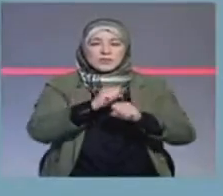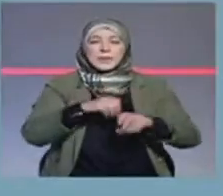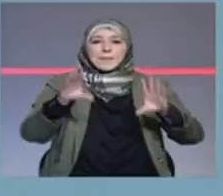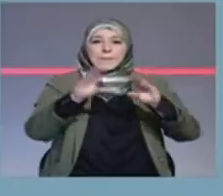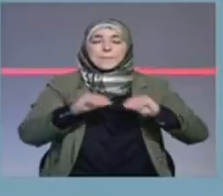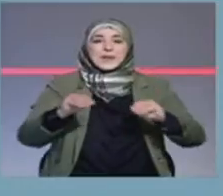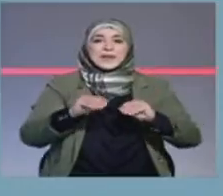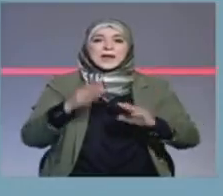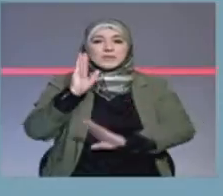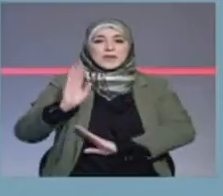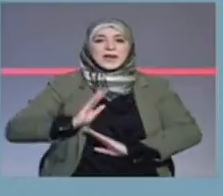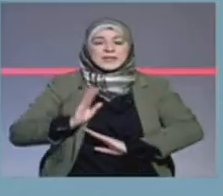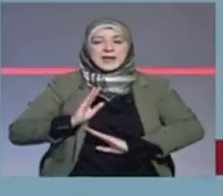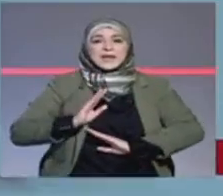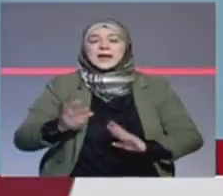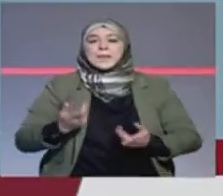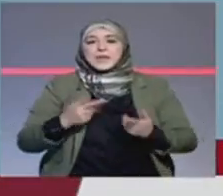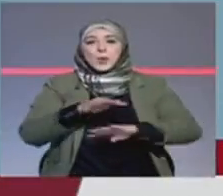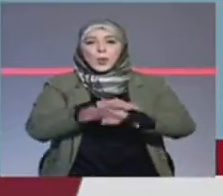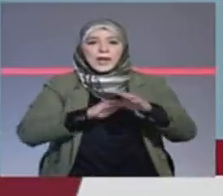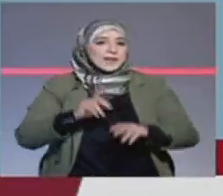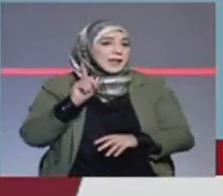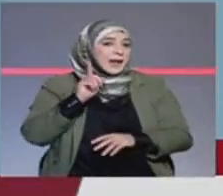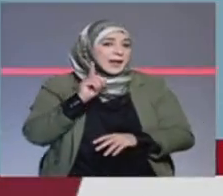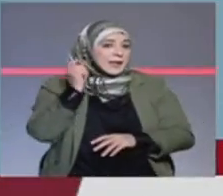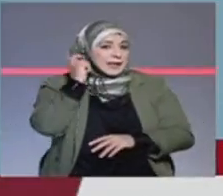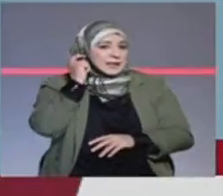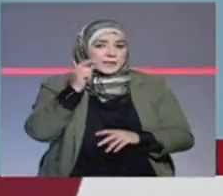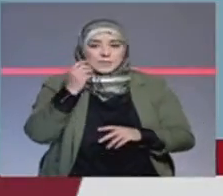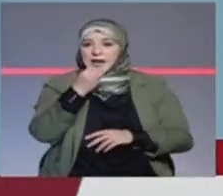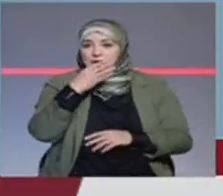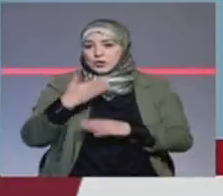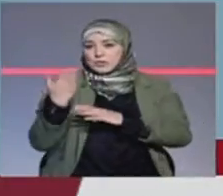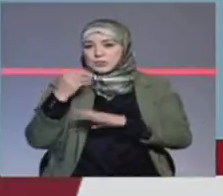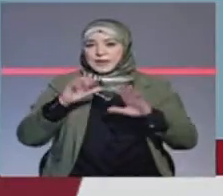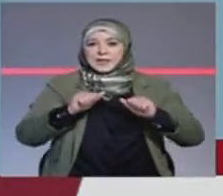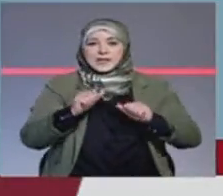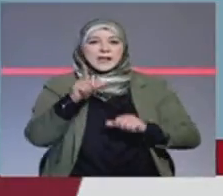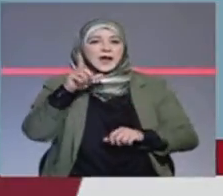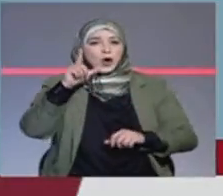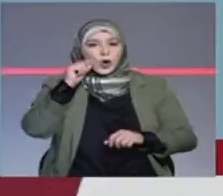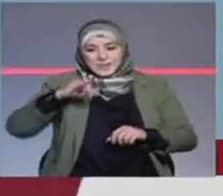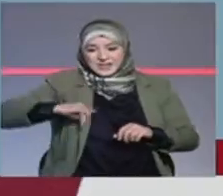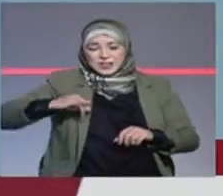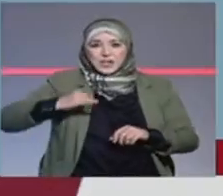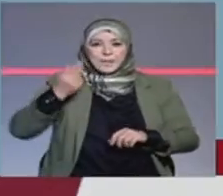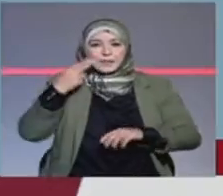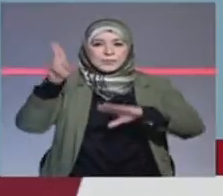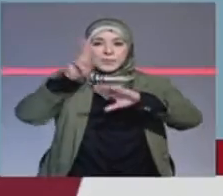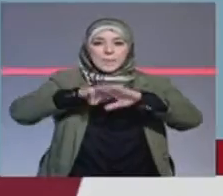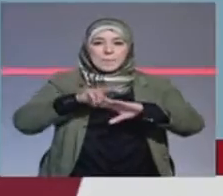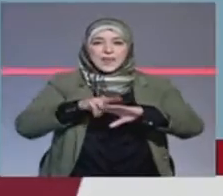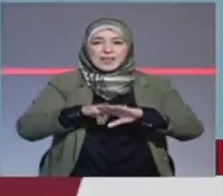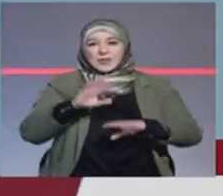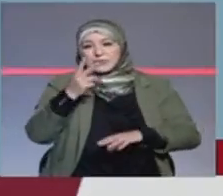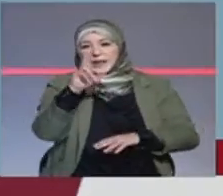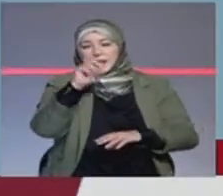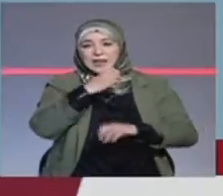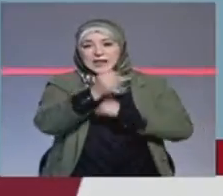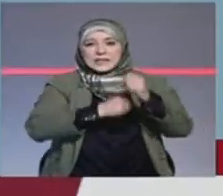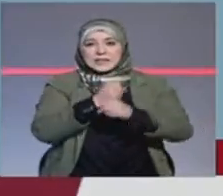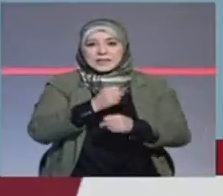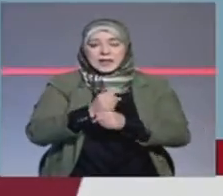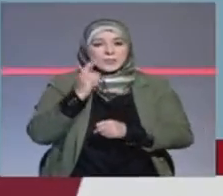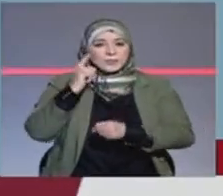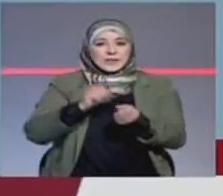العسكرية المغلقة بجبل سمامة في ولاية القصرين عشية اليوم الثلاثاء عن وفاة شاب في العقد الثالث من العمر أصيل